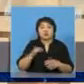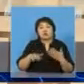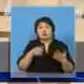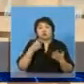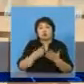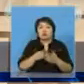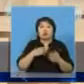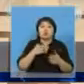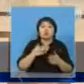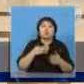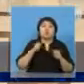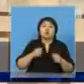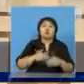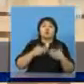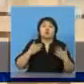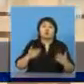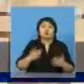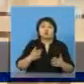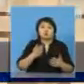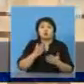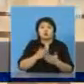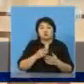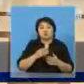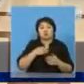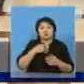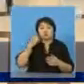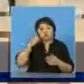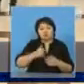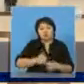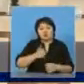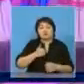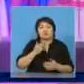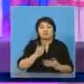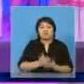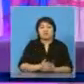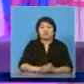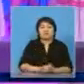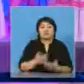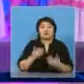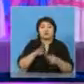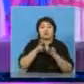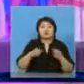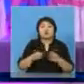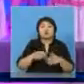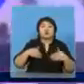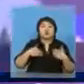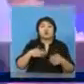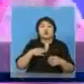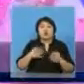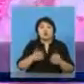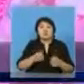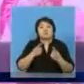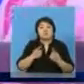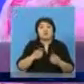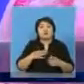қарағанда мүмкіндіктеріміздің үлкен екенін, мол екенін және мен соны мақтан тұтамын. Бүгін өнер ұжымы құттықтаулар қабылдап